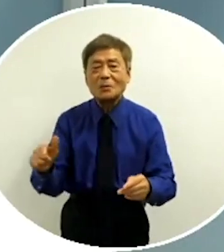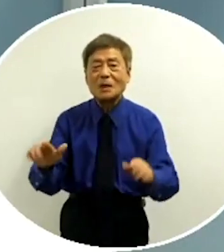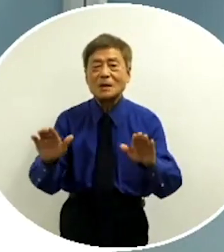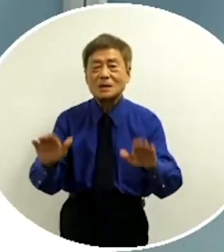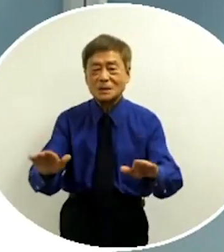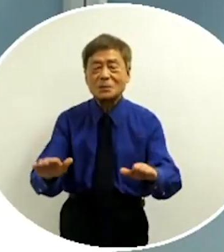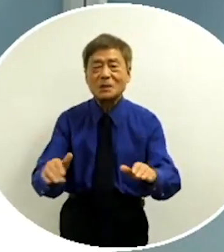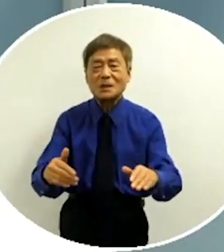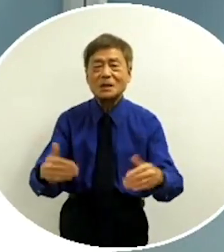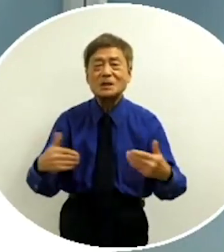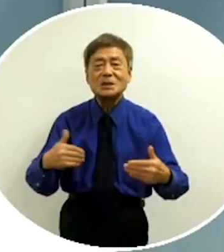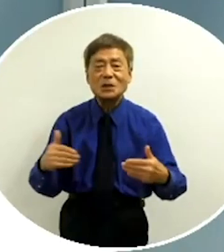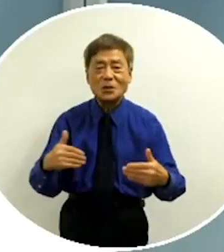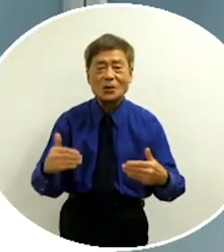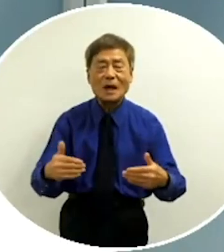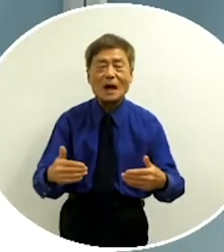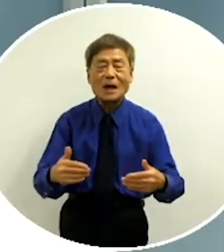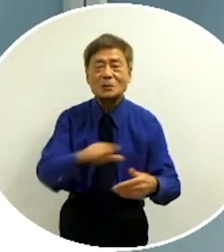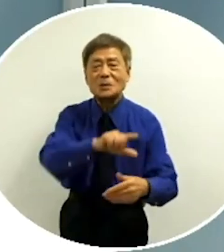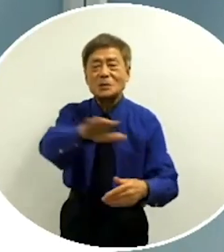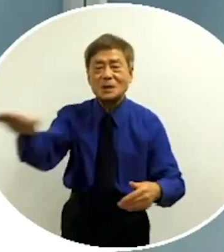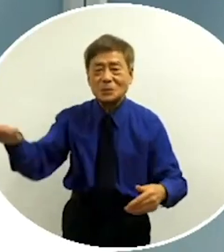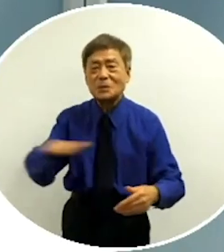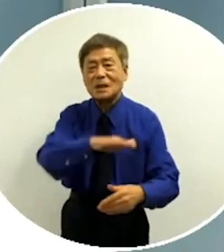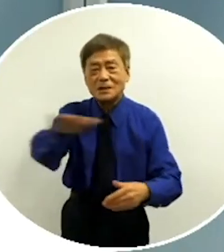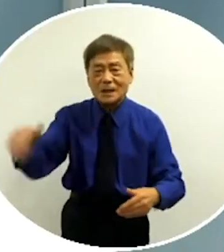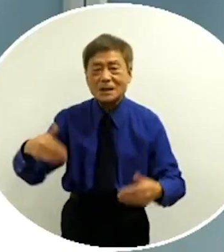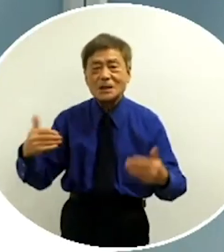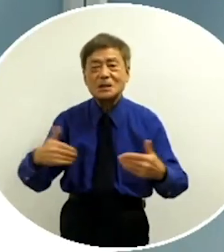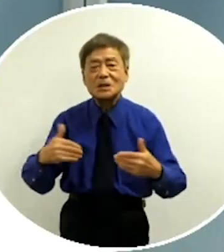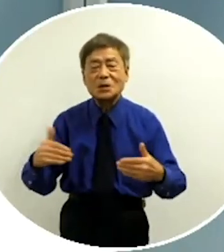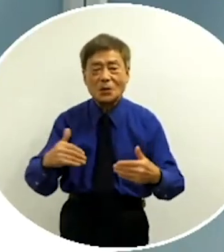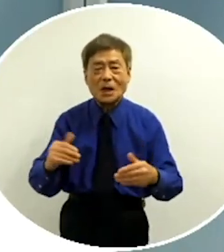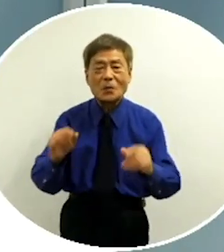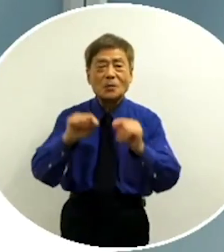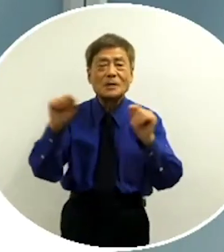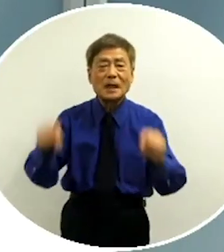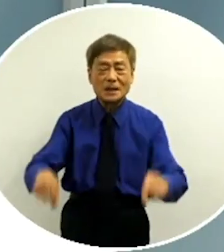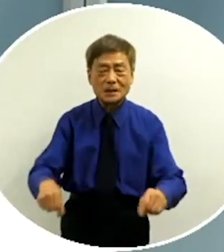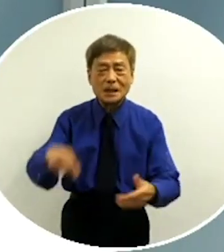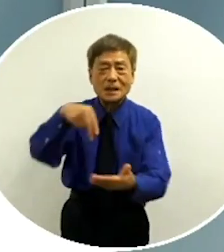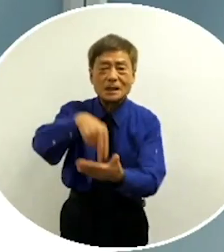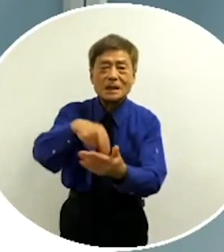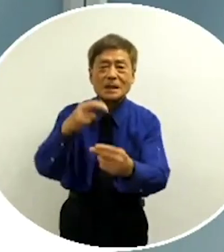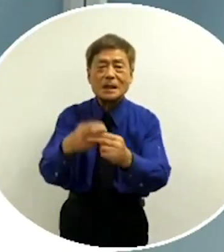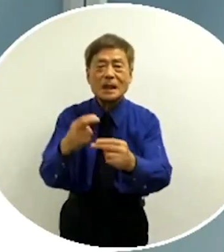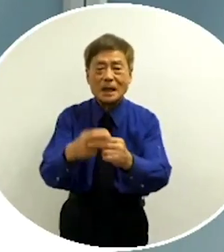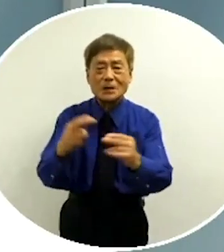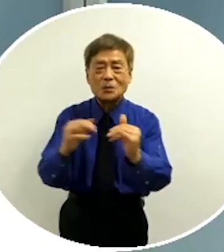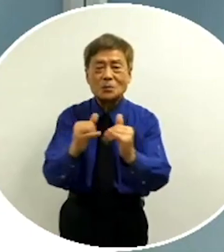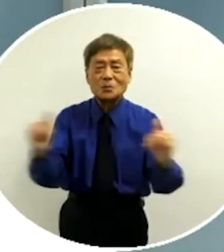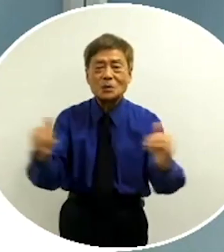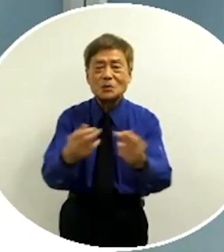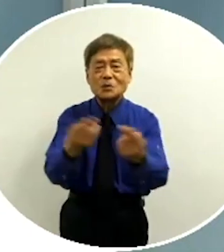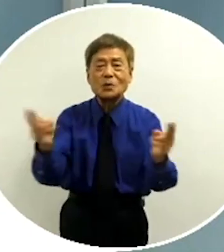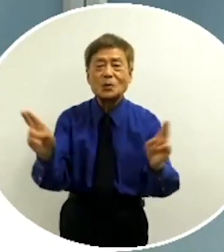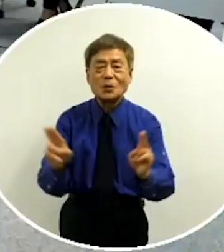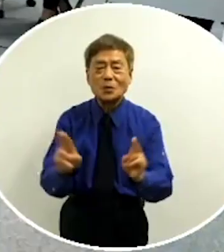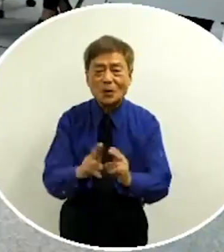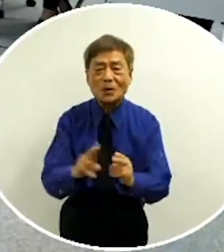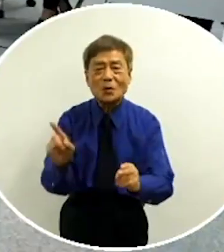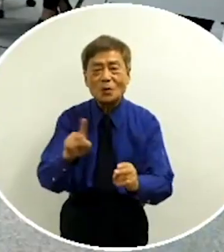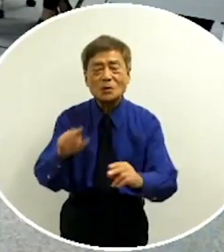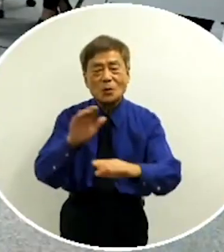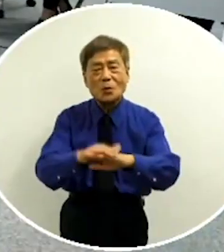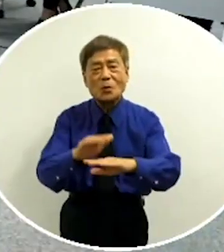整備二山さん化を実現するために立憲民主党としてどのような施策を行いますか